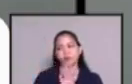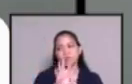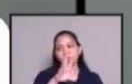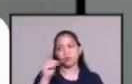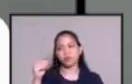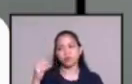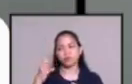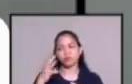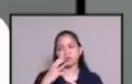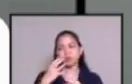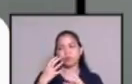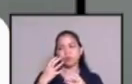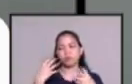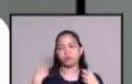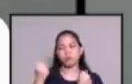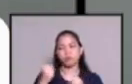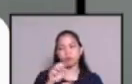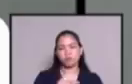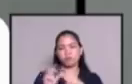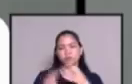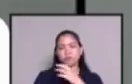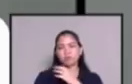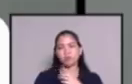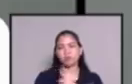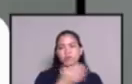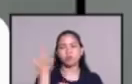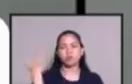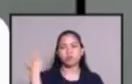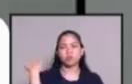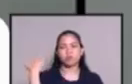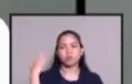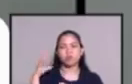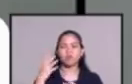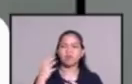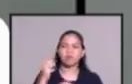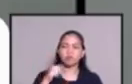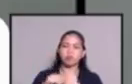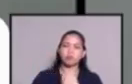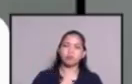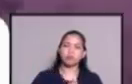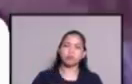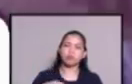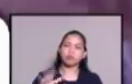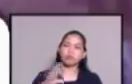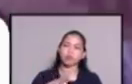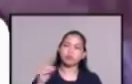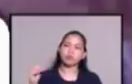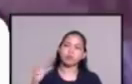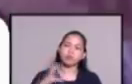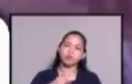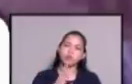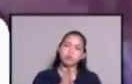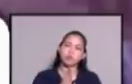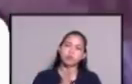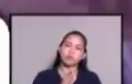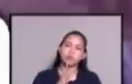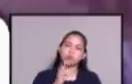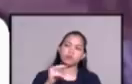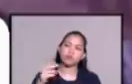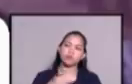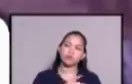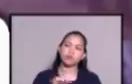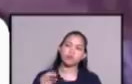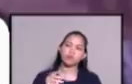at strong-armed robbery si Conor. Dati na rin siyang nakasuha ng assault matapos atakihin ang charter bus sa New York na puno ng